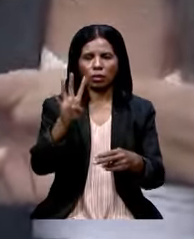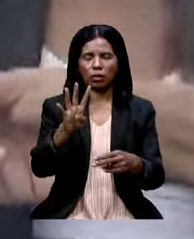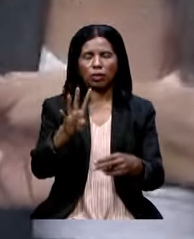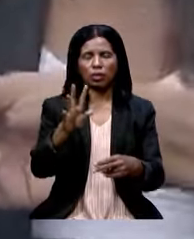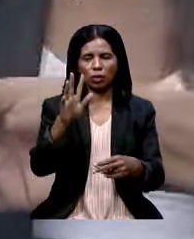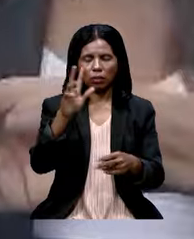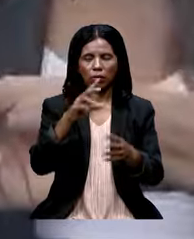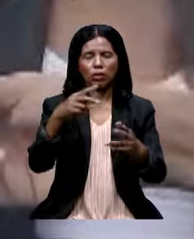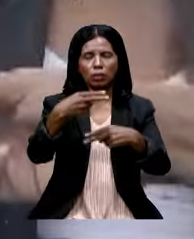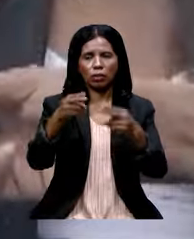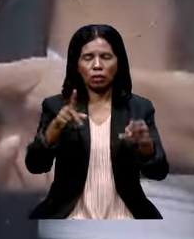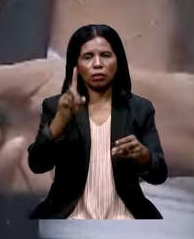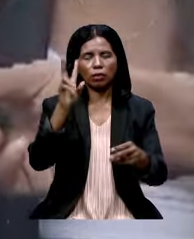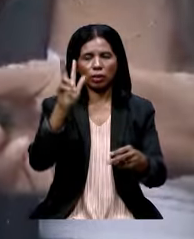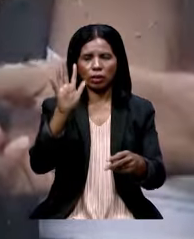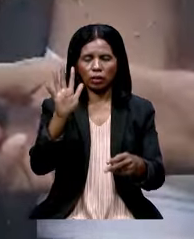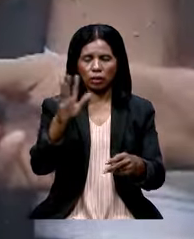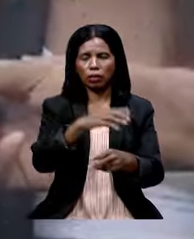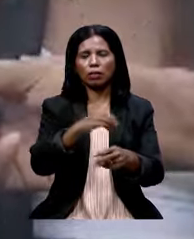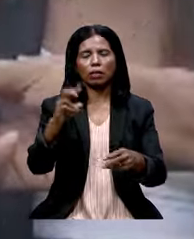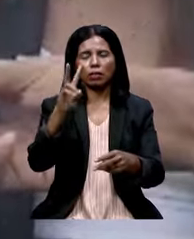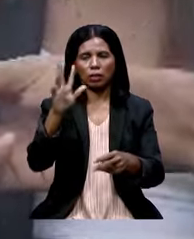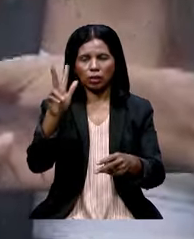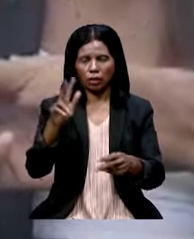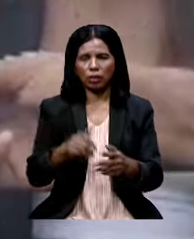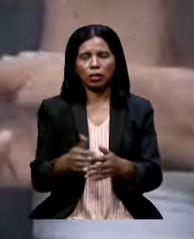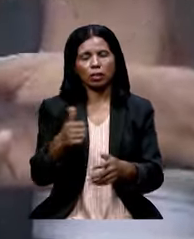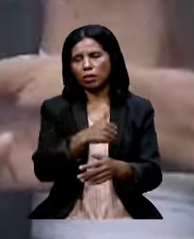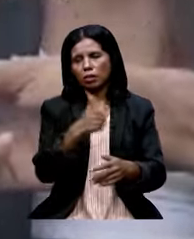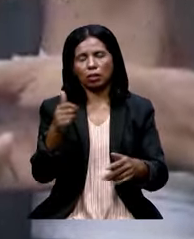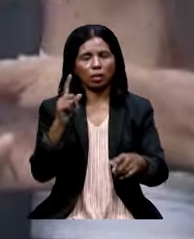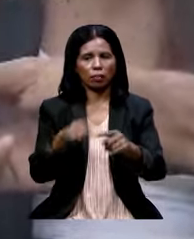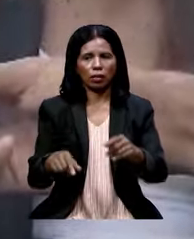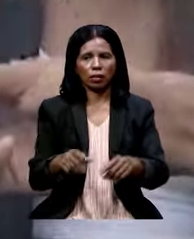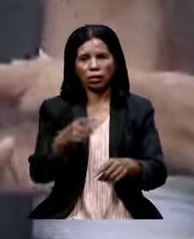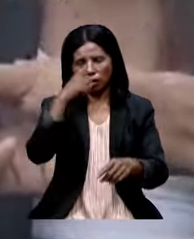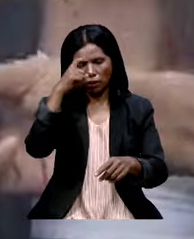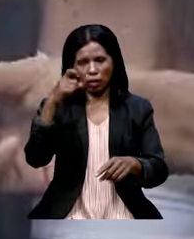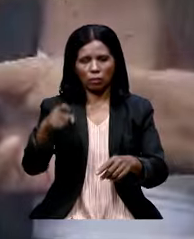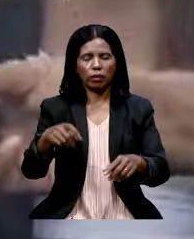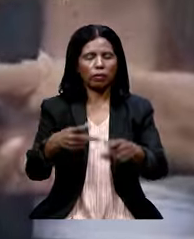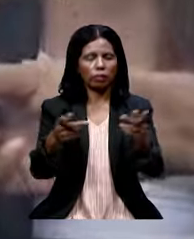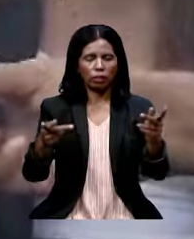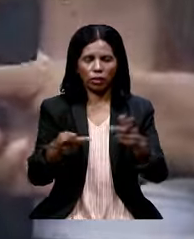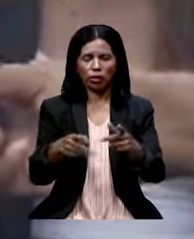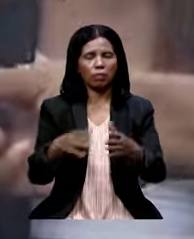3. Kon sersesir la beli tulis atau macam? Iya, sersel ukne la beli tulis atau macam sama la